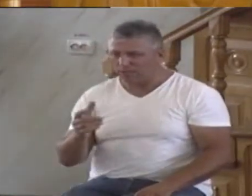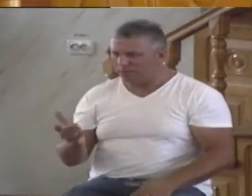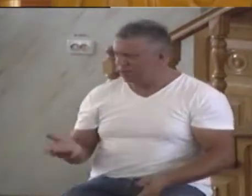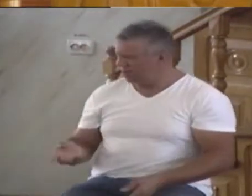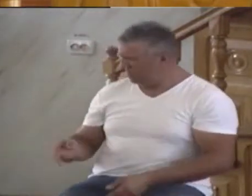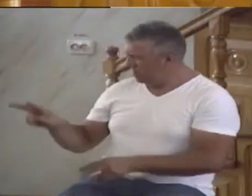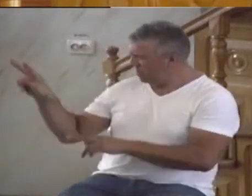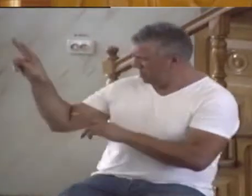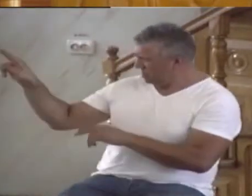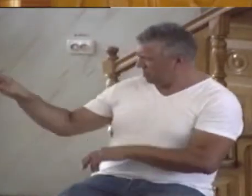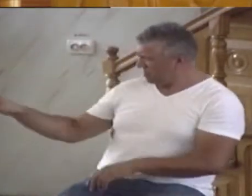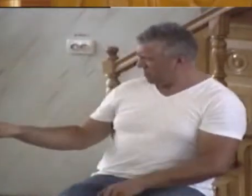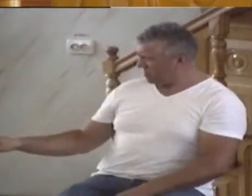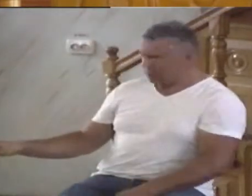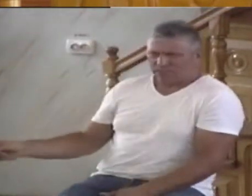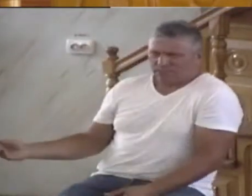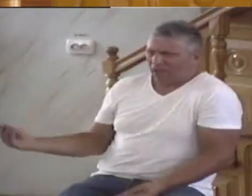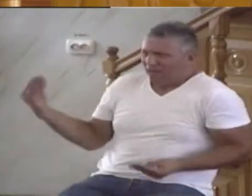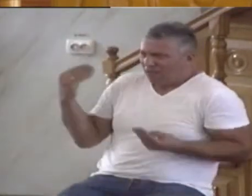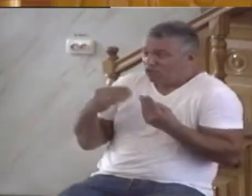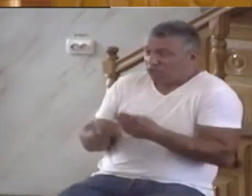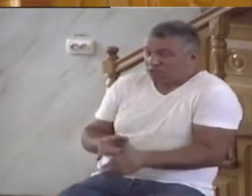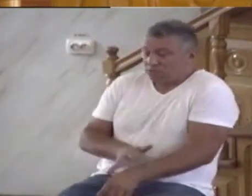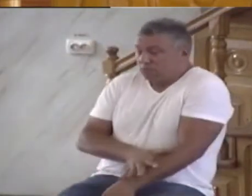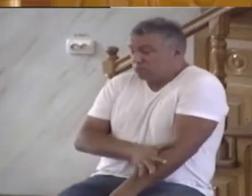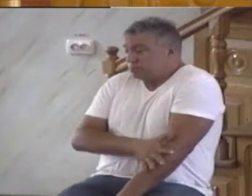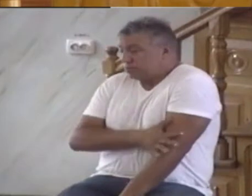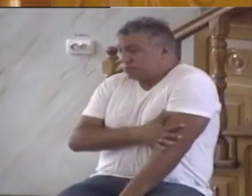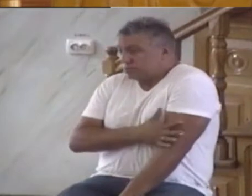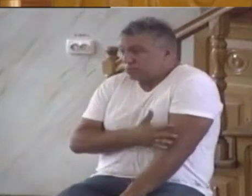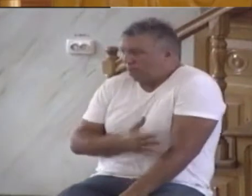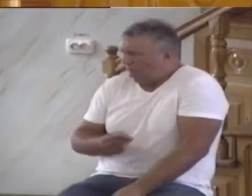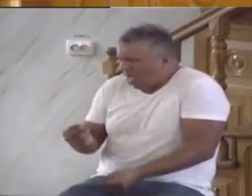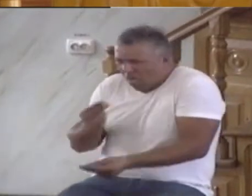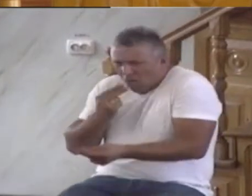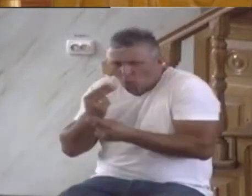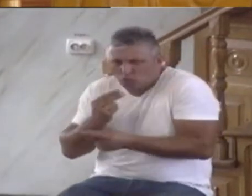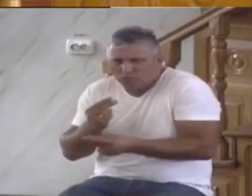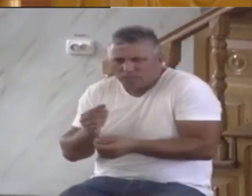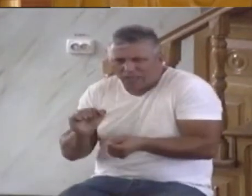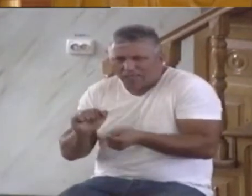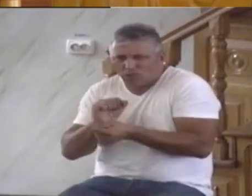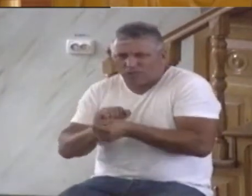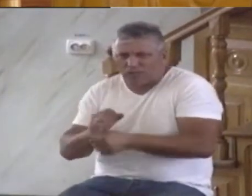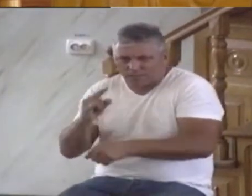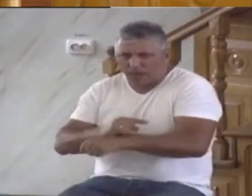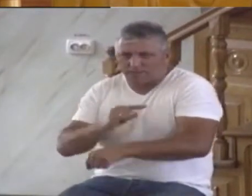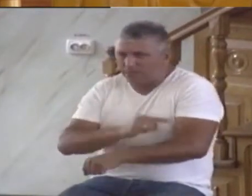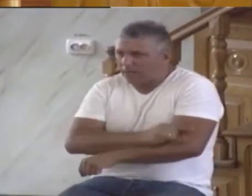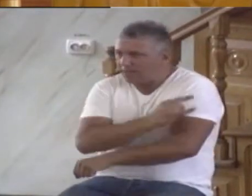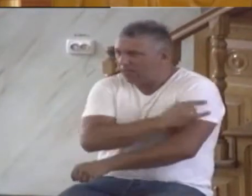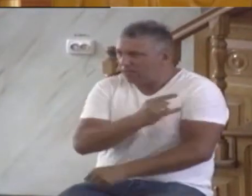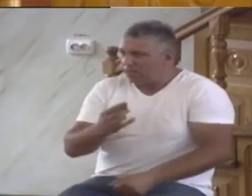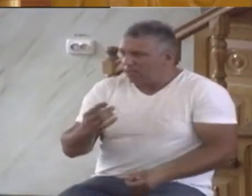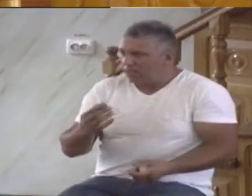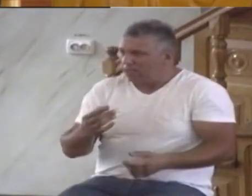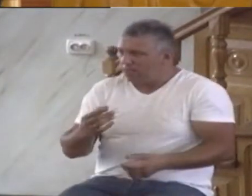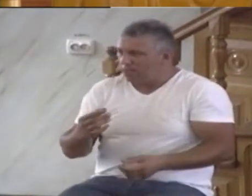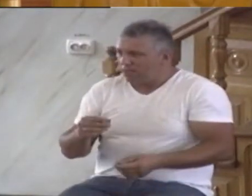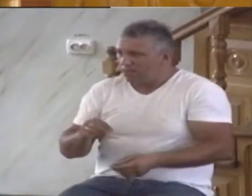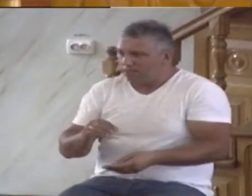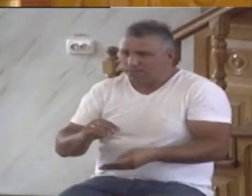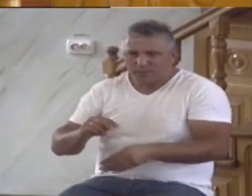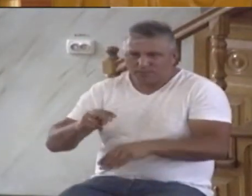чудище такое, посмотрите его, что он одет, чем он питается, где он живет, вообще выбрал место не очень подходящее